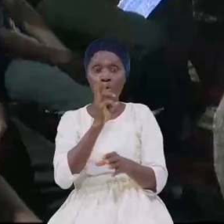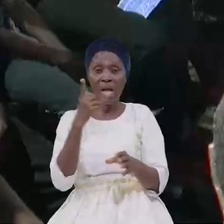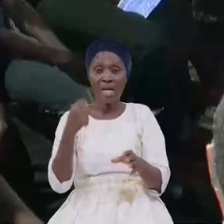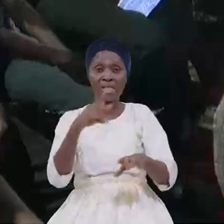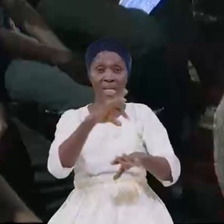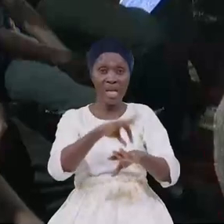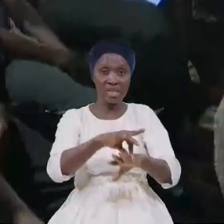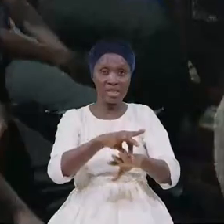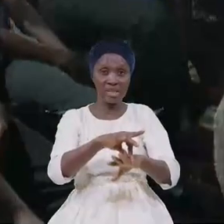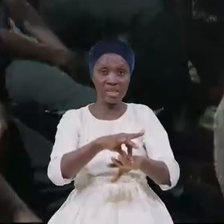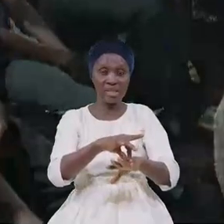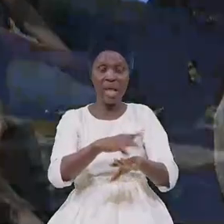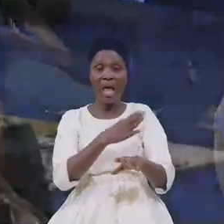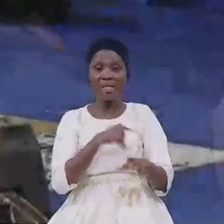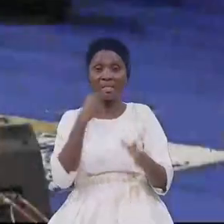Il dit,